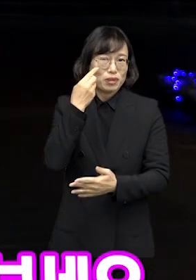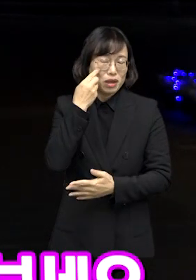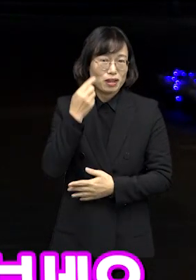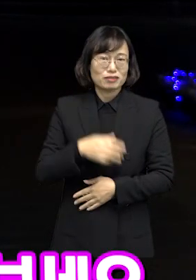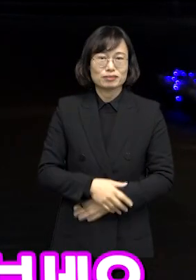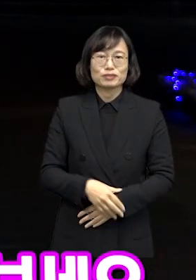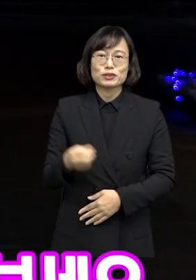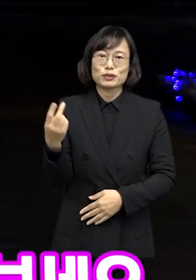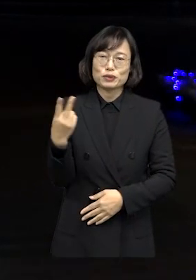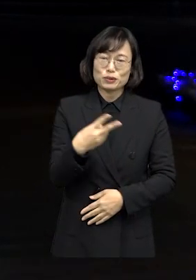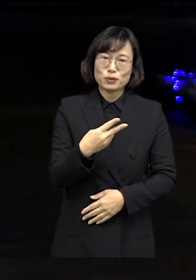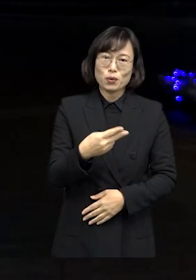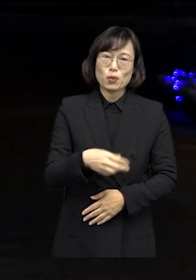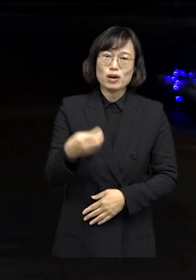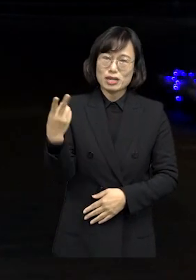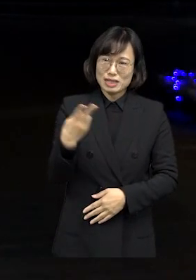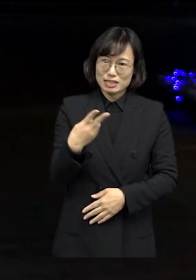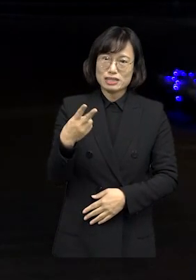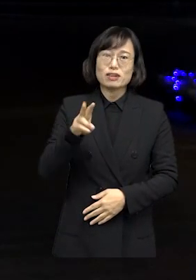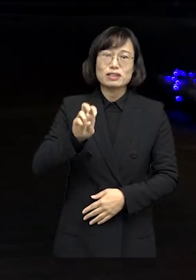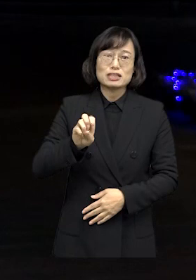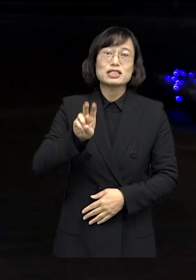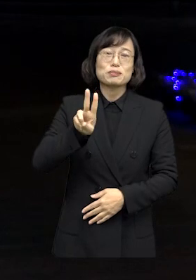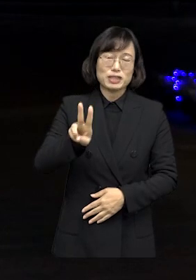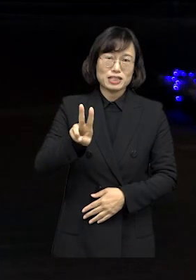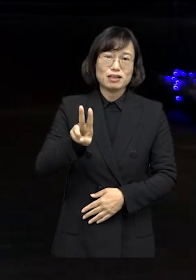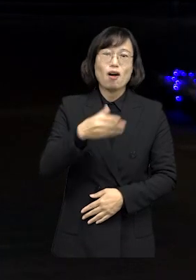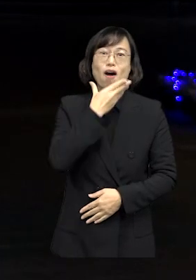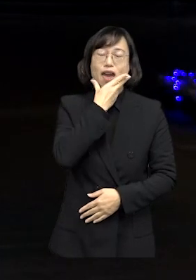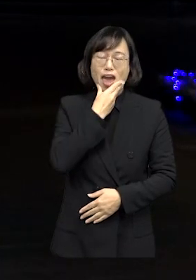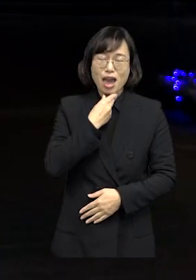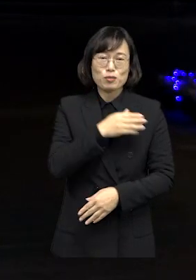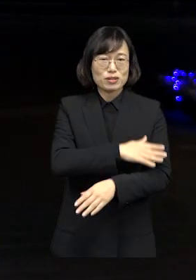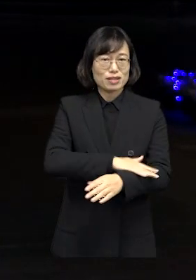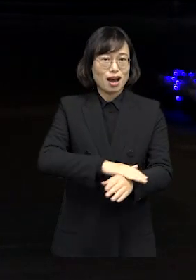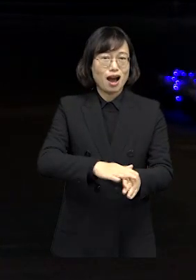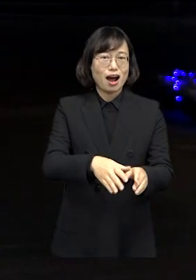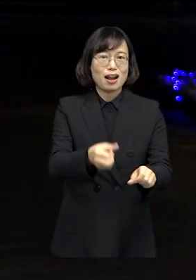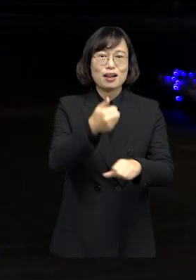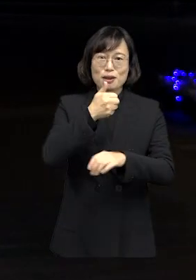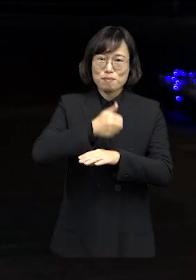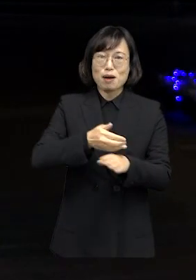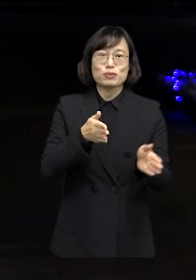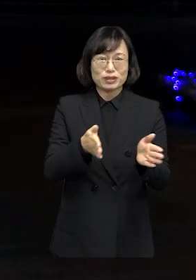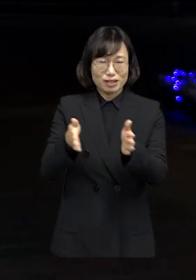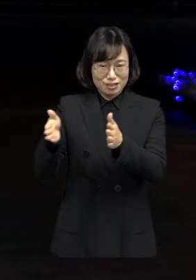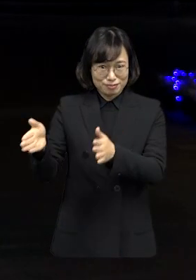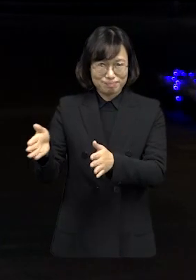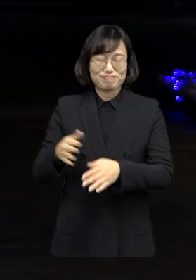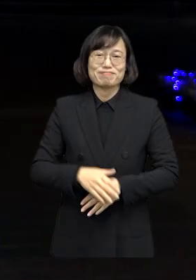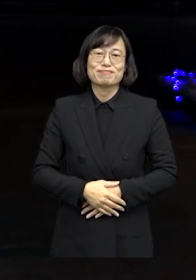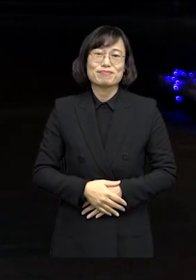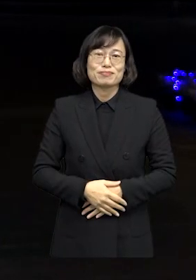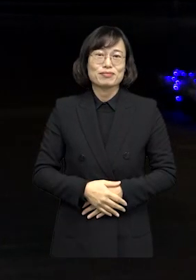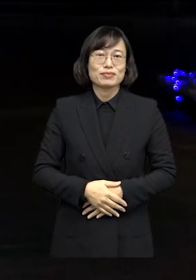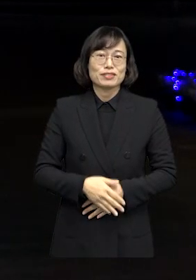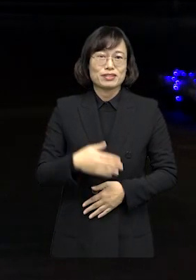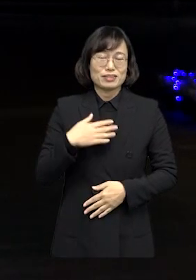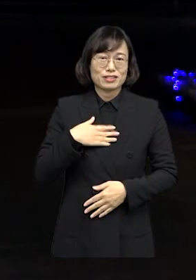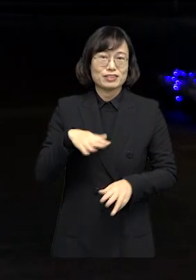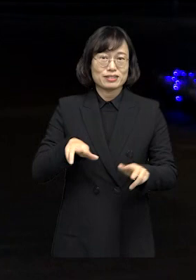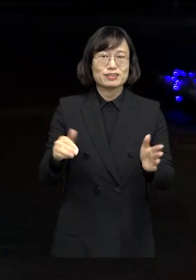보시는 건 어떨까요? 또한 얼마 남지 않은 2022년 행복하게 마무리하시길 바라면서